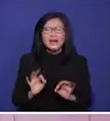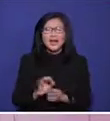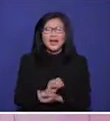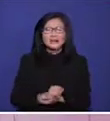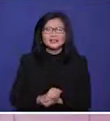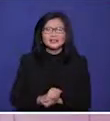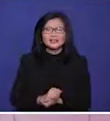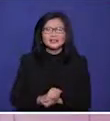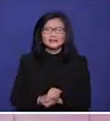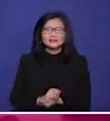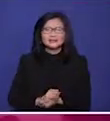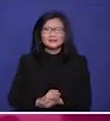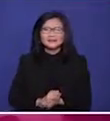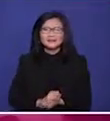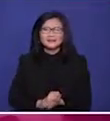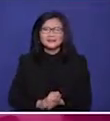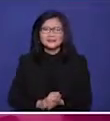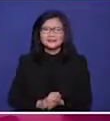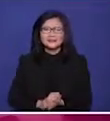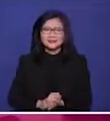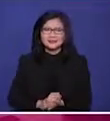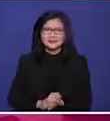habis, Pak Sandiaga Uno.